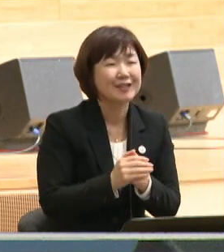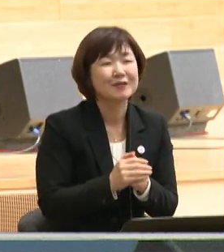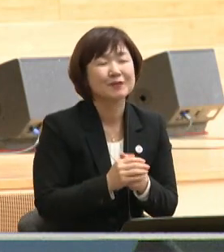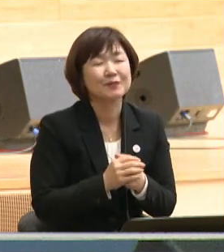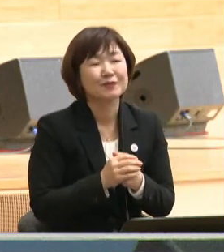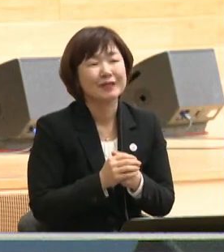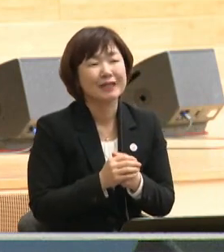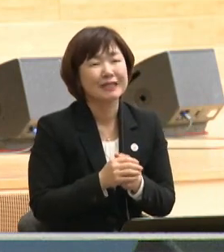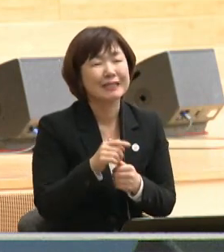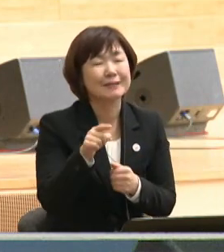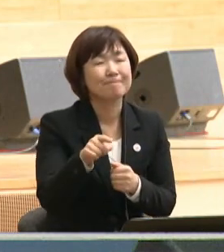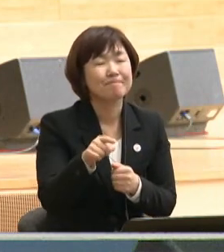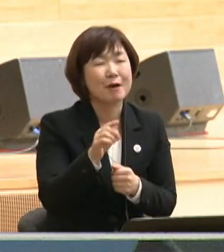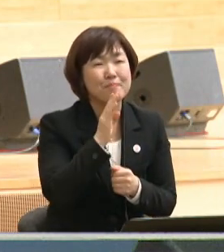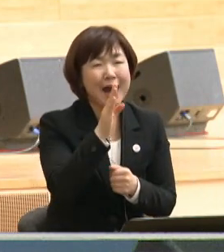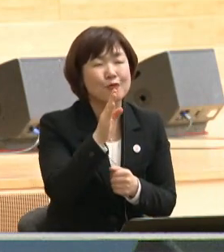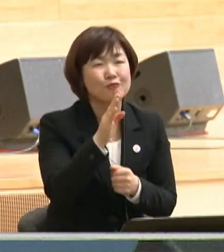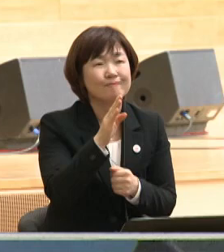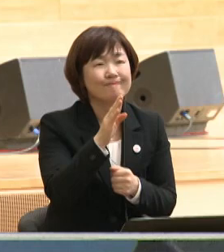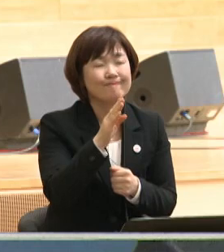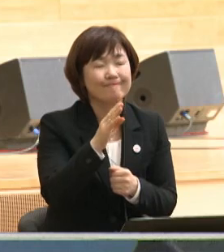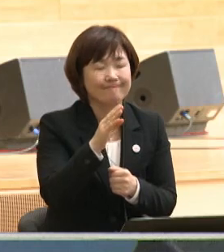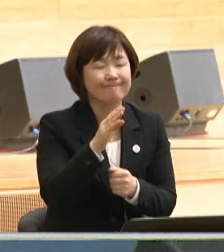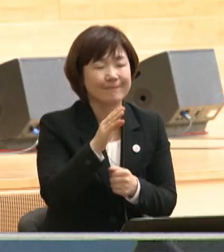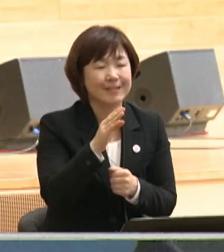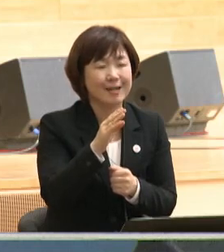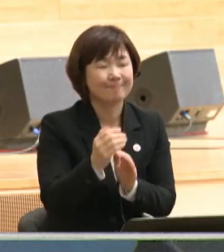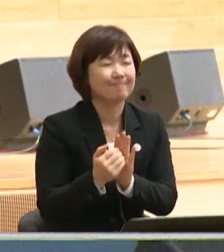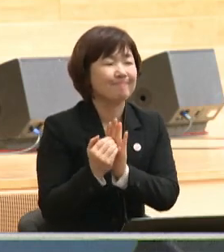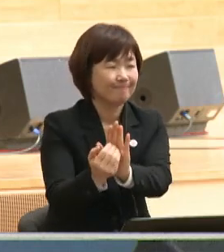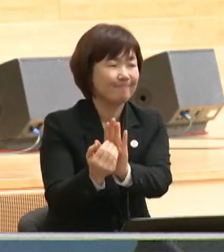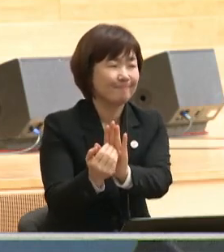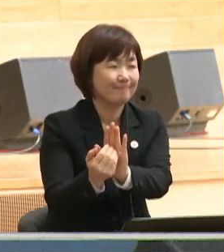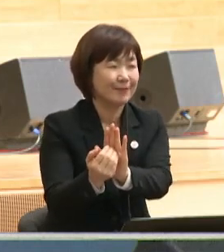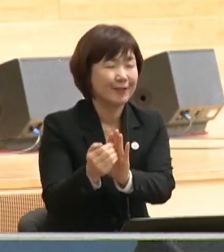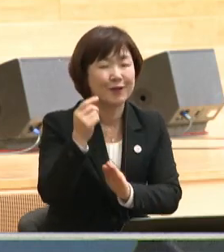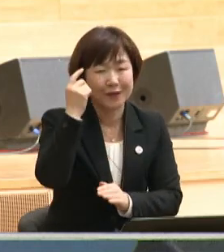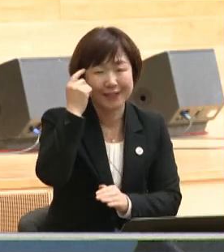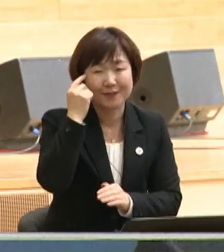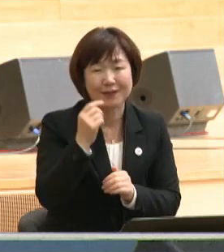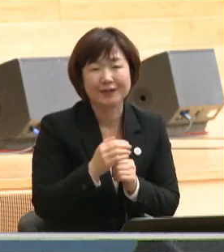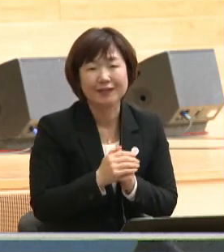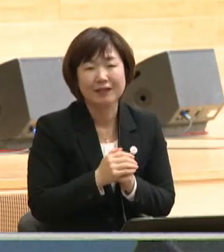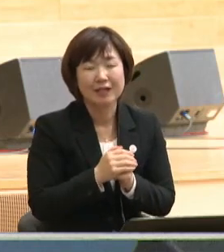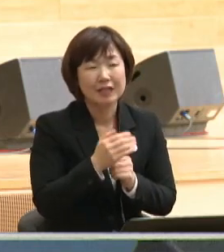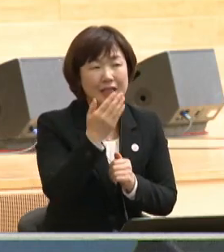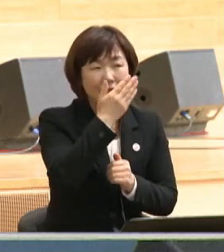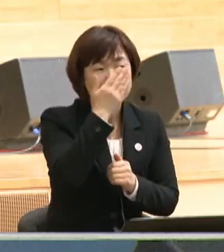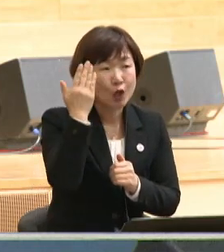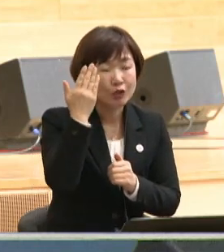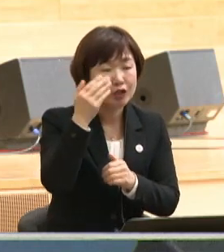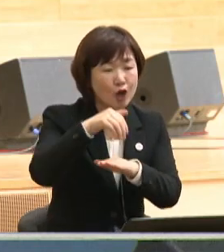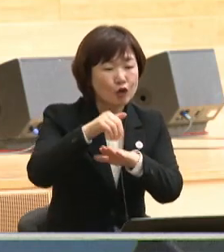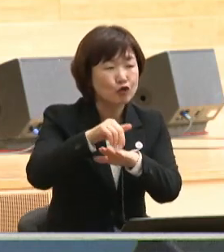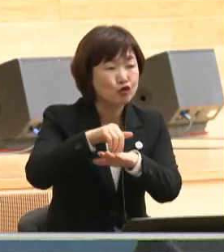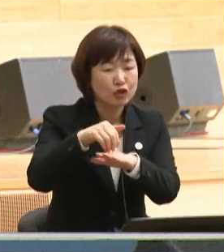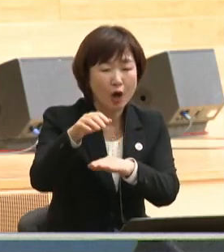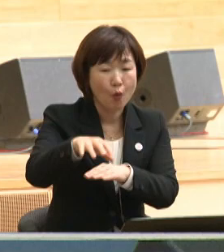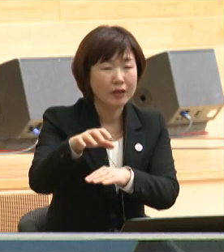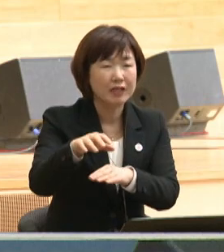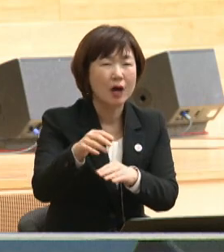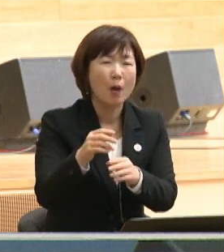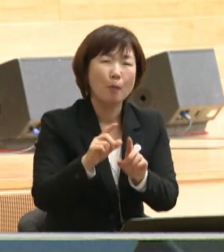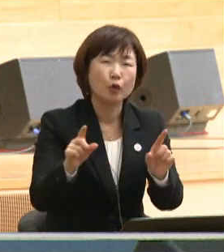그 자리에서 단칼에 거절할 수밖에 없었습니다 왜냐하면 청소년 수련원에 보통 주말에 근무하거든요